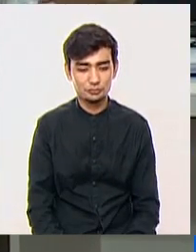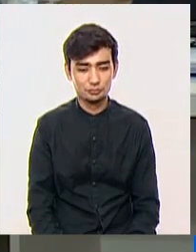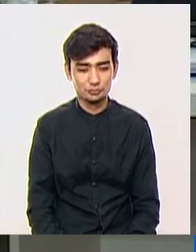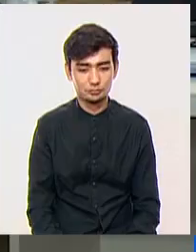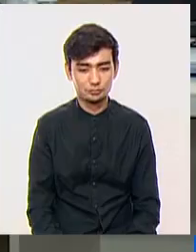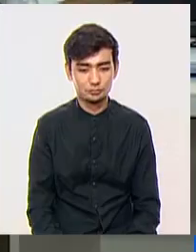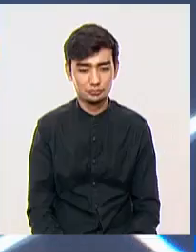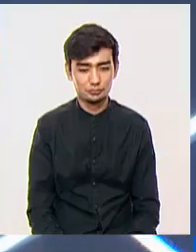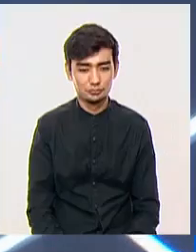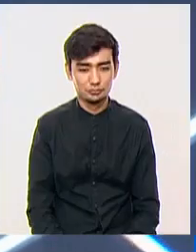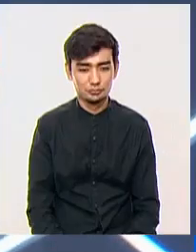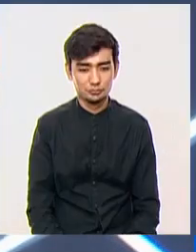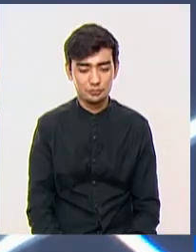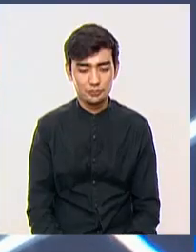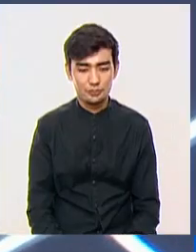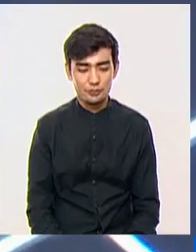облысы.